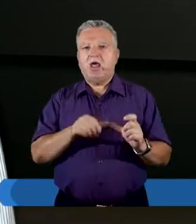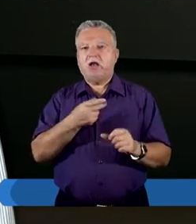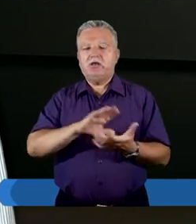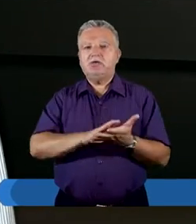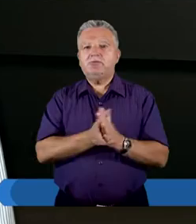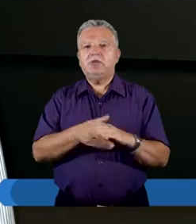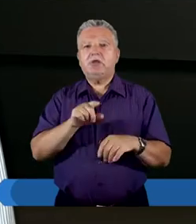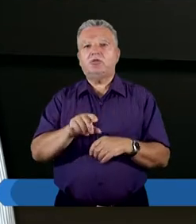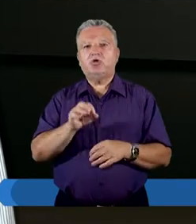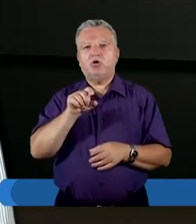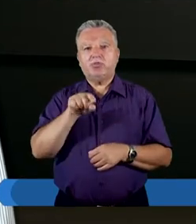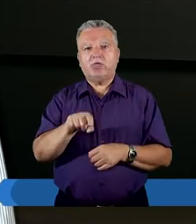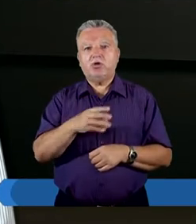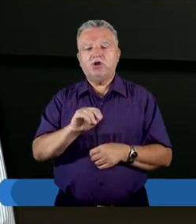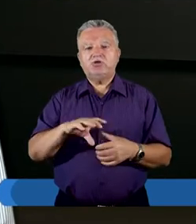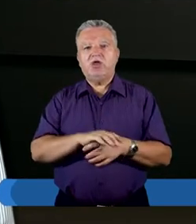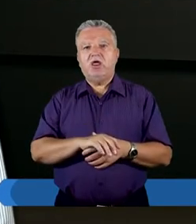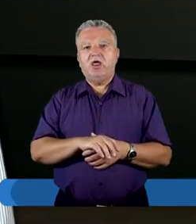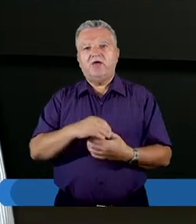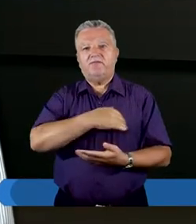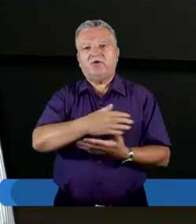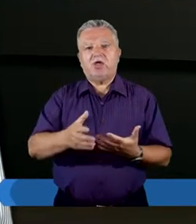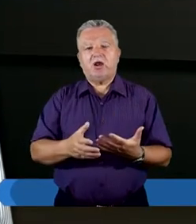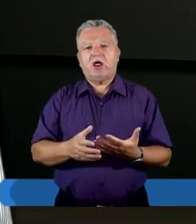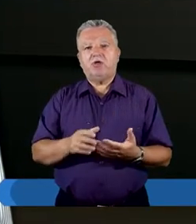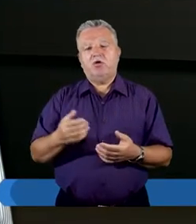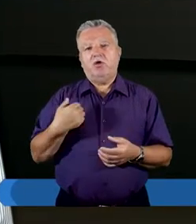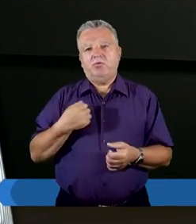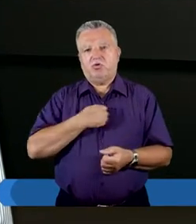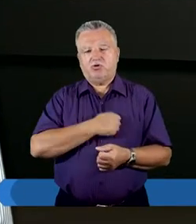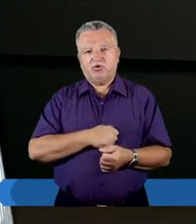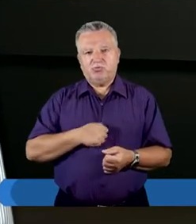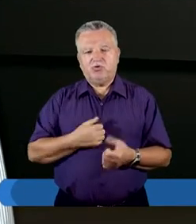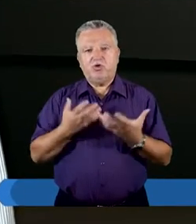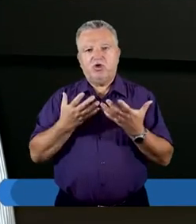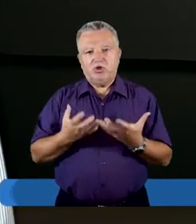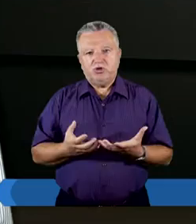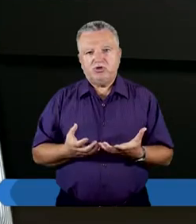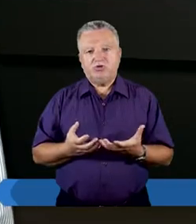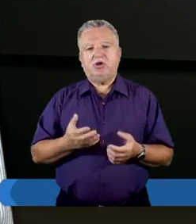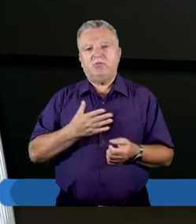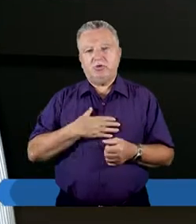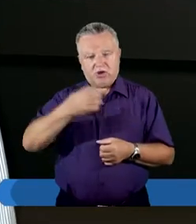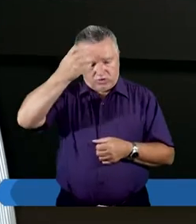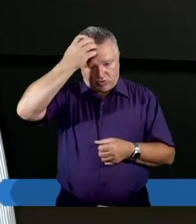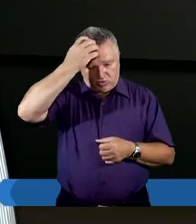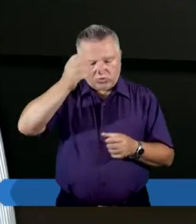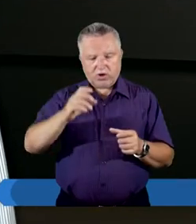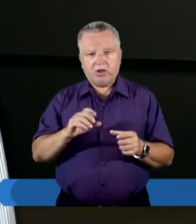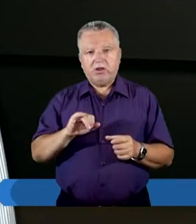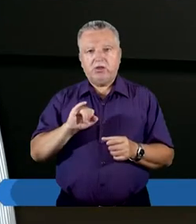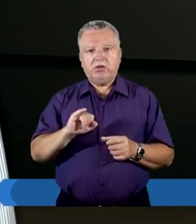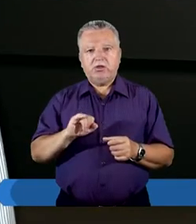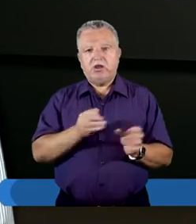faktu, że w kraju pojawiła się żałoba. Mieli króla, który naprawdę chciał i chciał dobrze i nagle go nie ma.